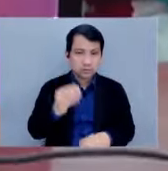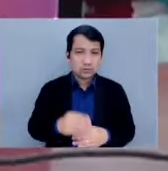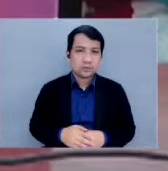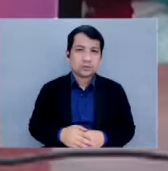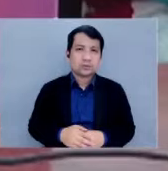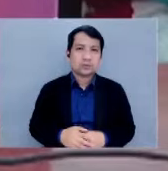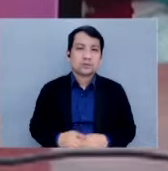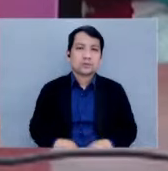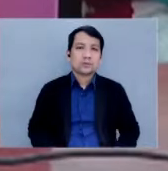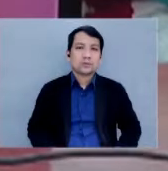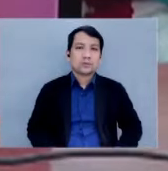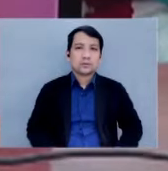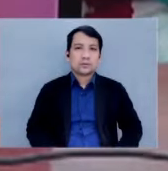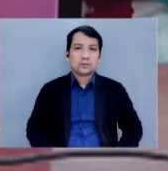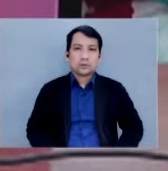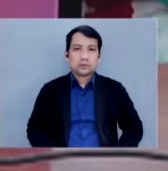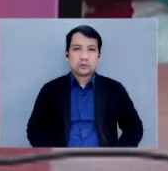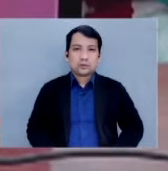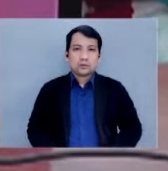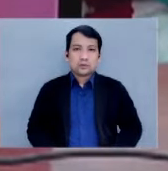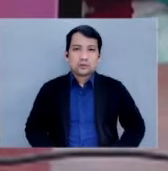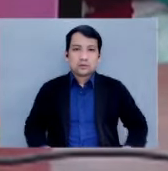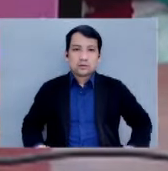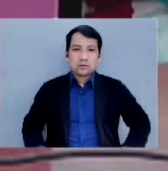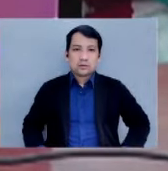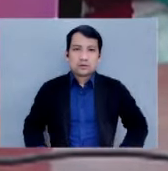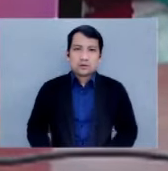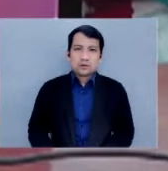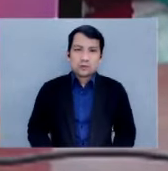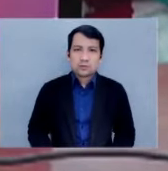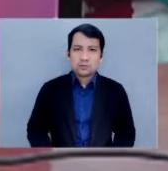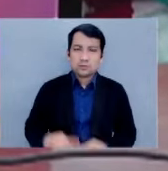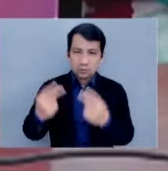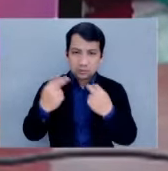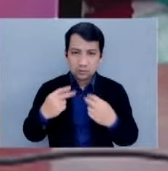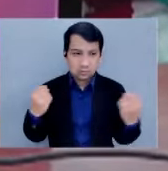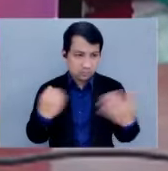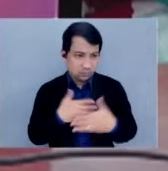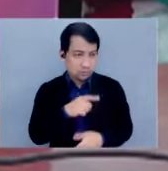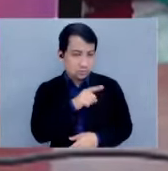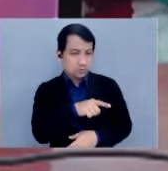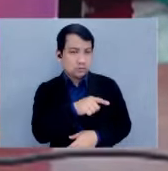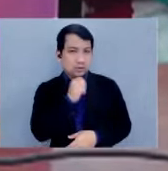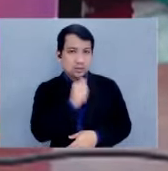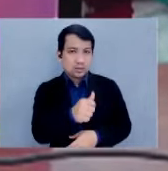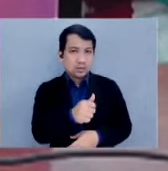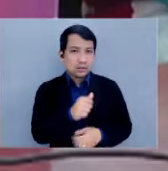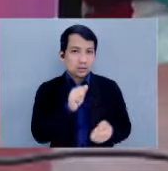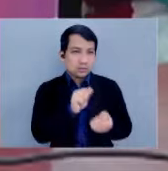look at us as xenophobic. Matakot tayo sa mga hindi nating katulad.